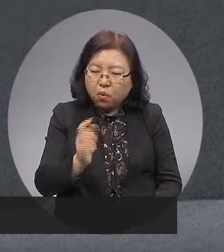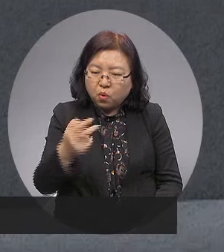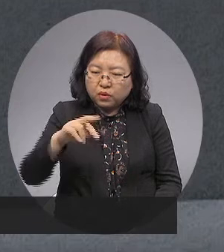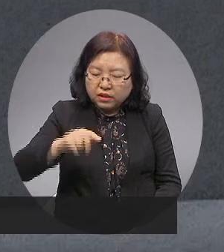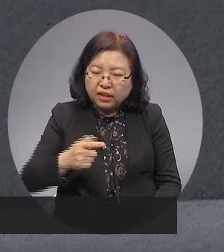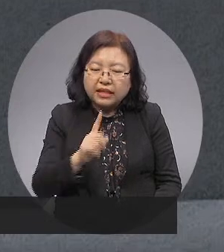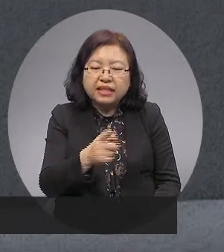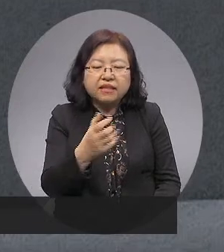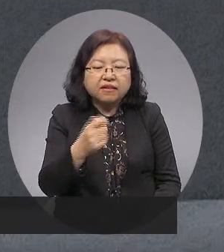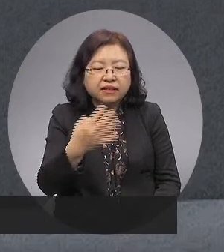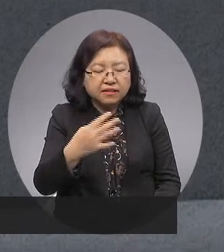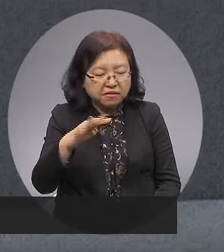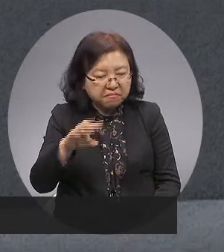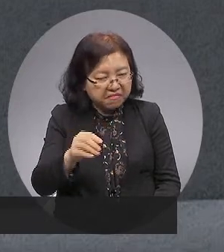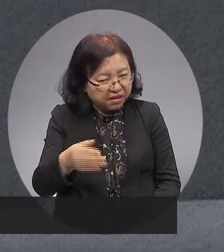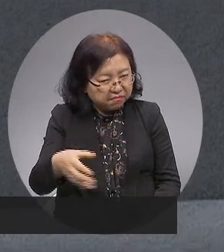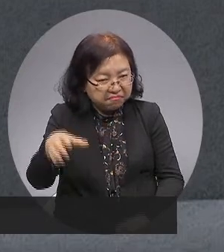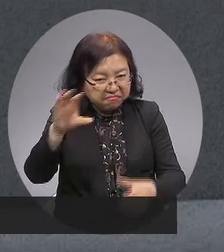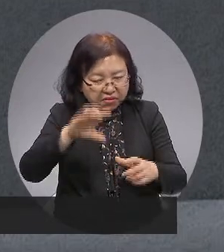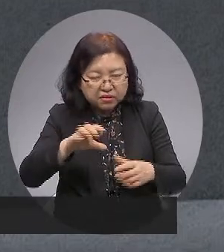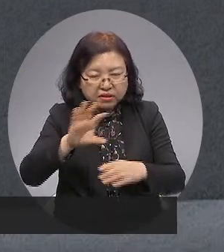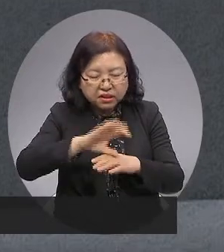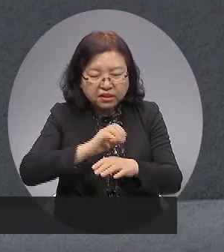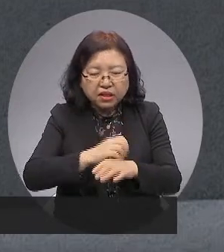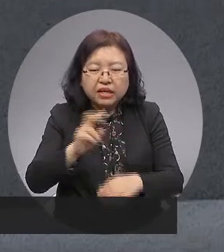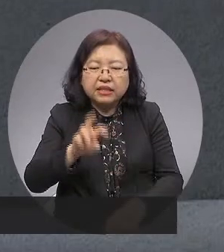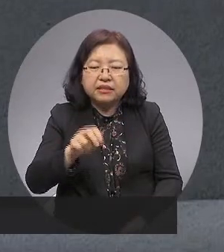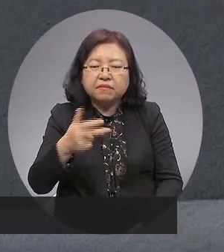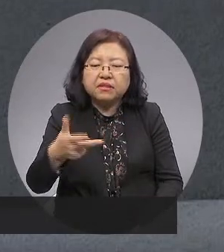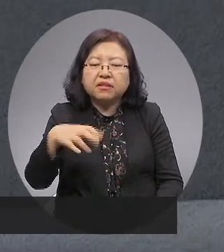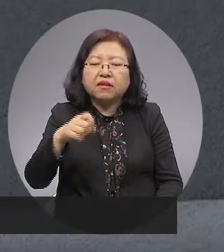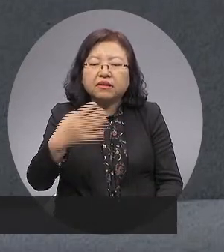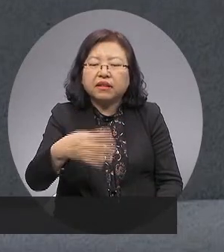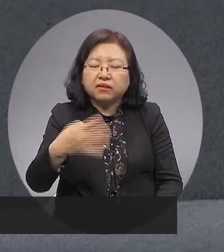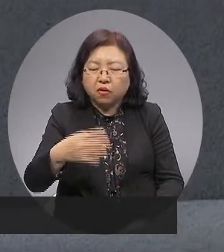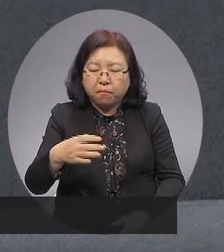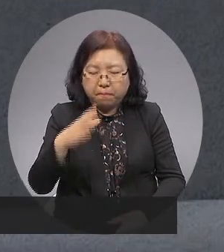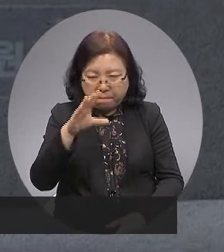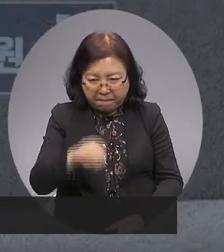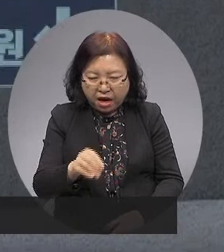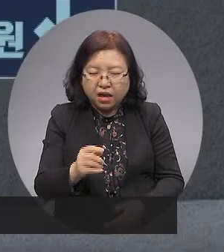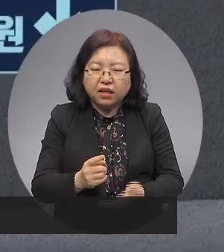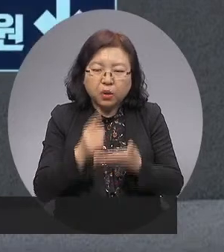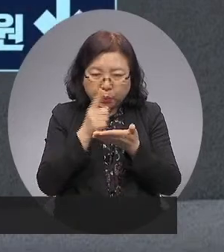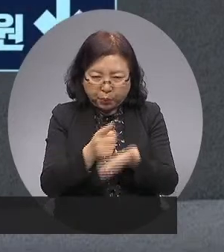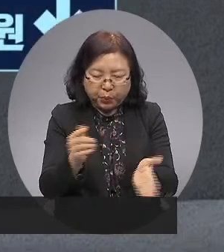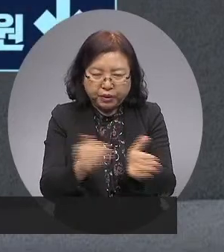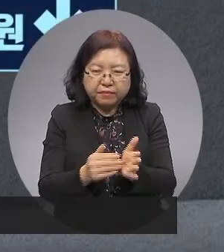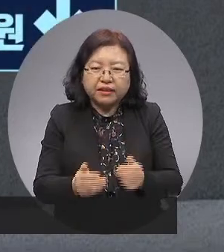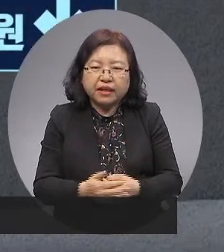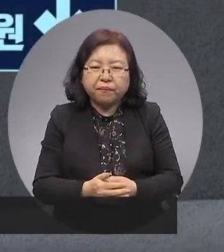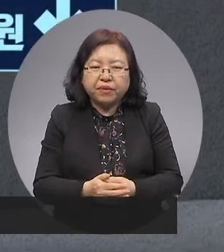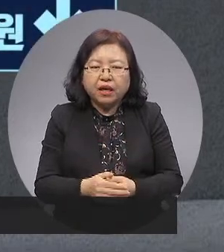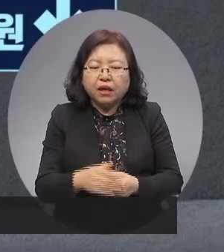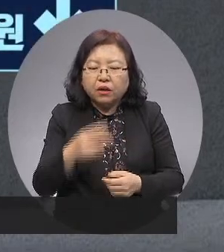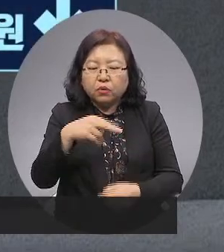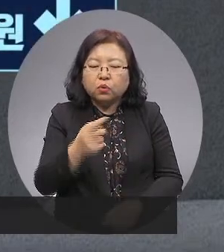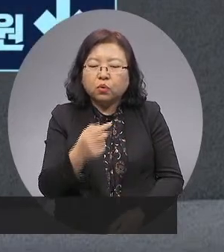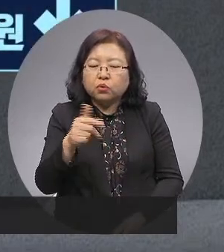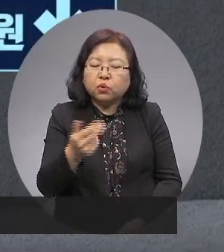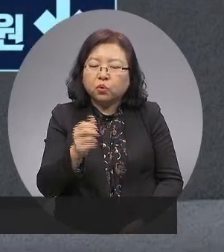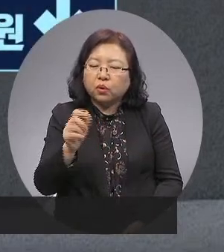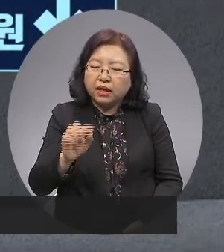1억 4,049만 원 증가한 27억 4,771만 원을 신고했습니다. 도종환